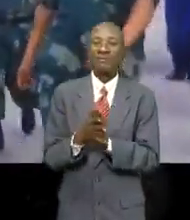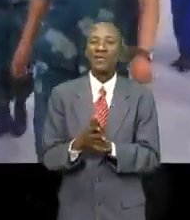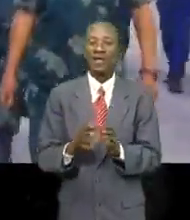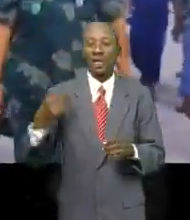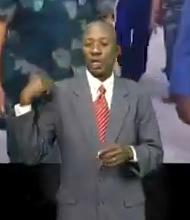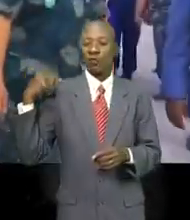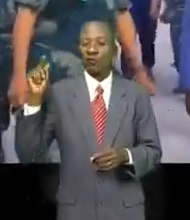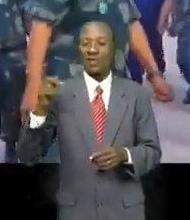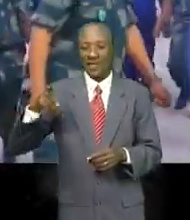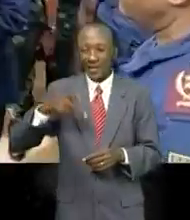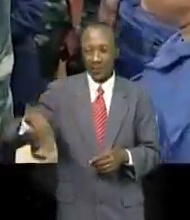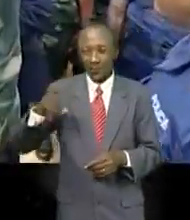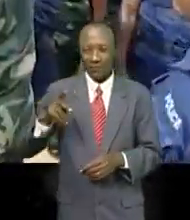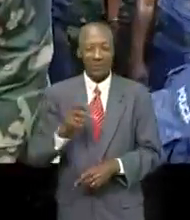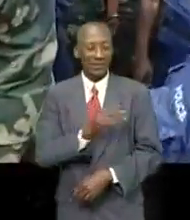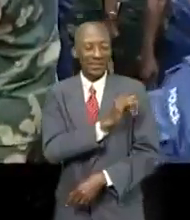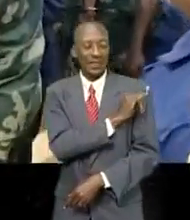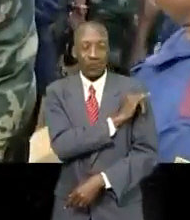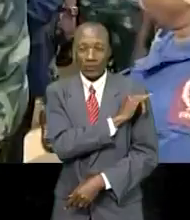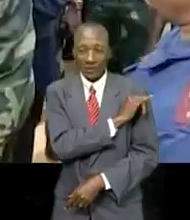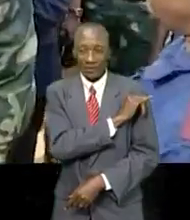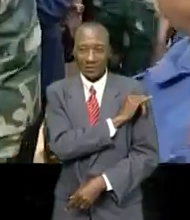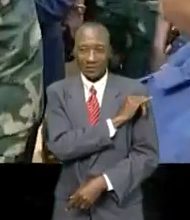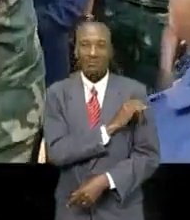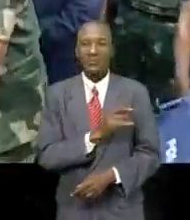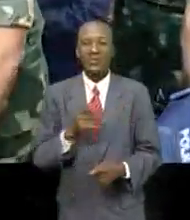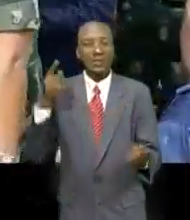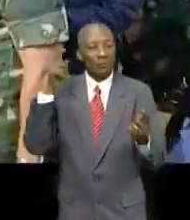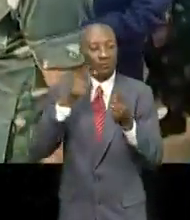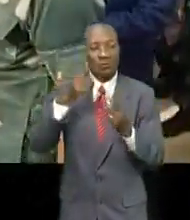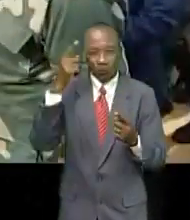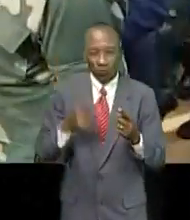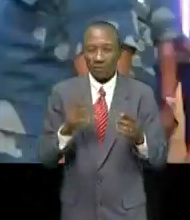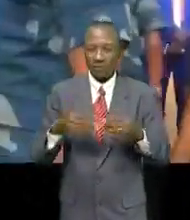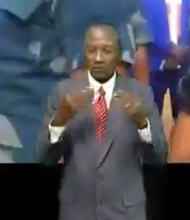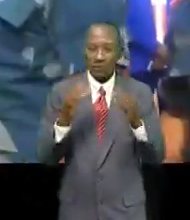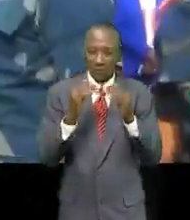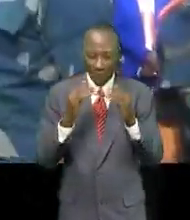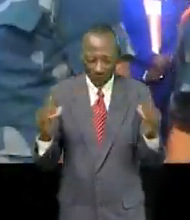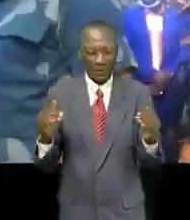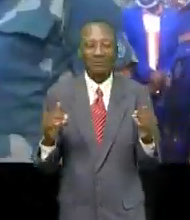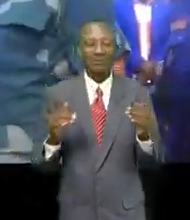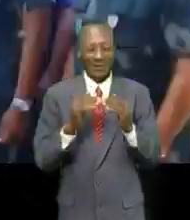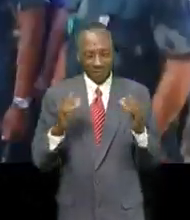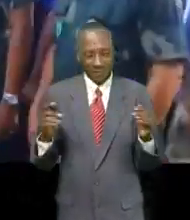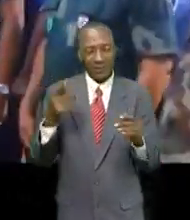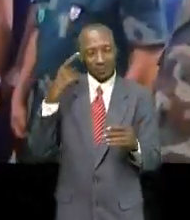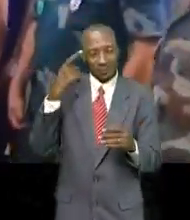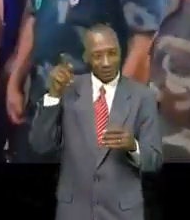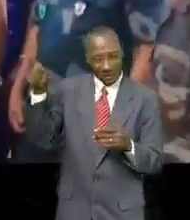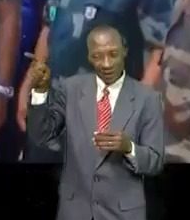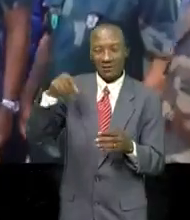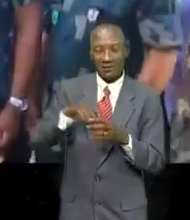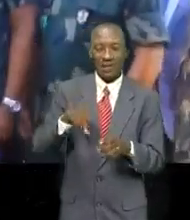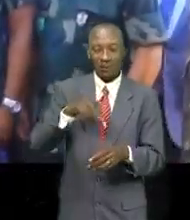autorités provinciales, militaires et policières, ont pour mission de pacifier cette partie de la République et restaurer l'autorité de l'État. L'avènement des